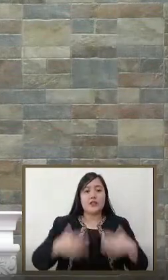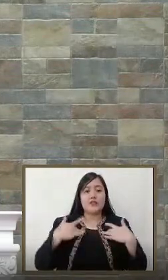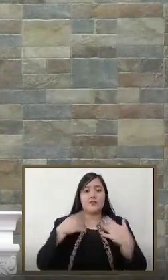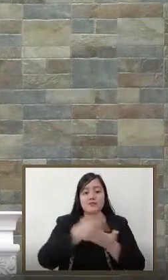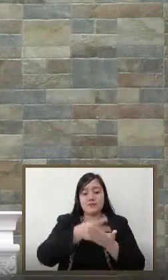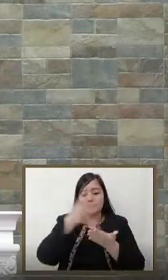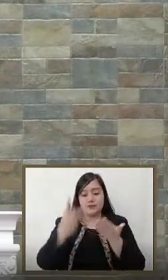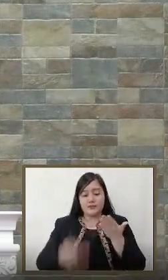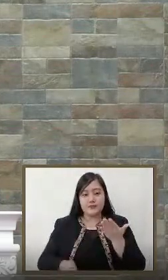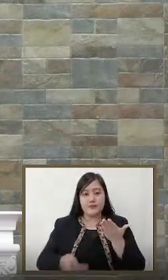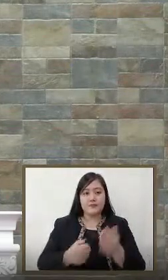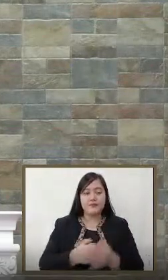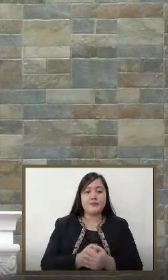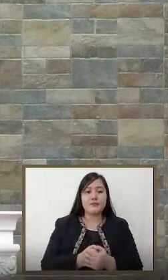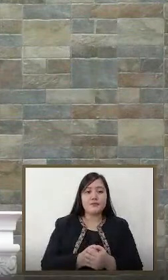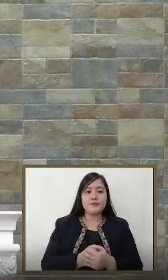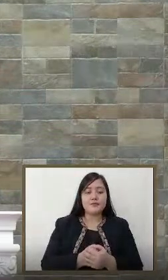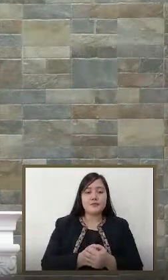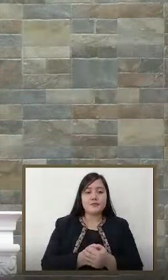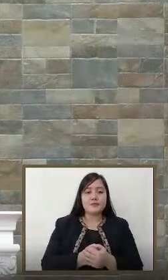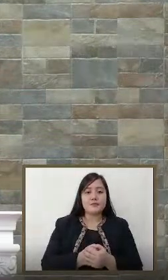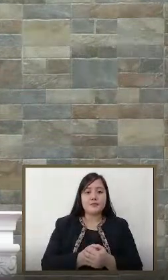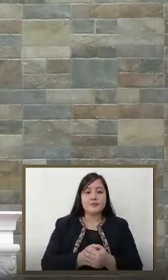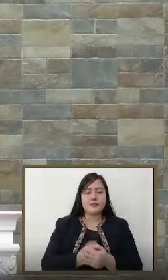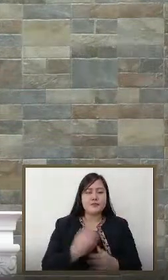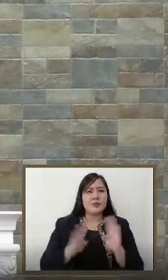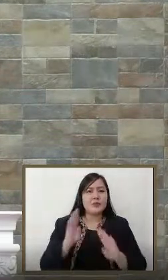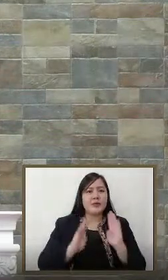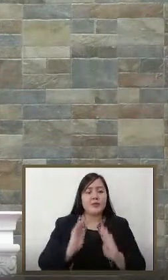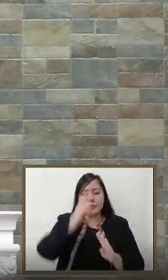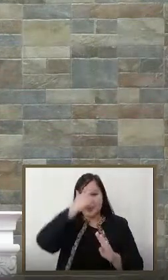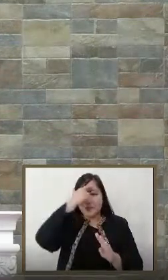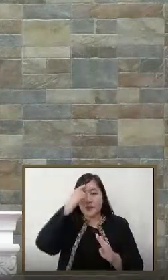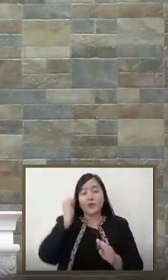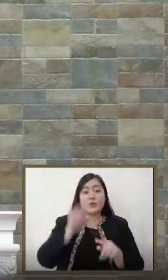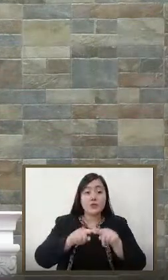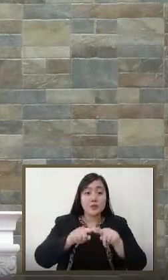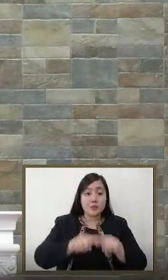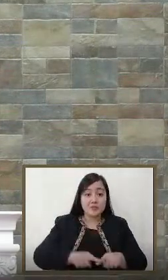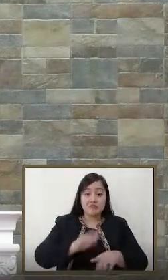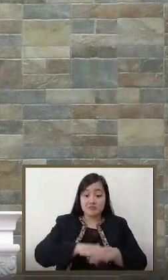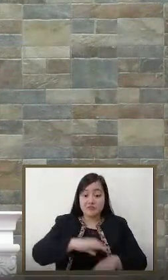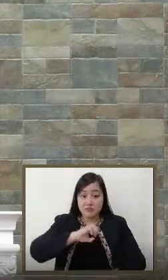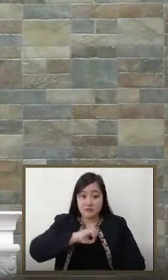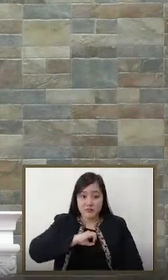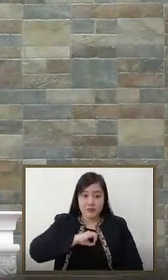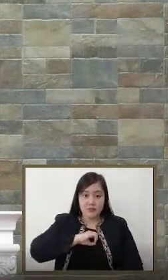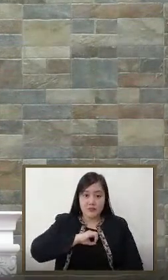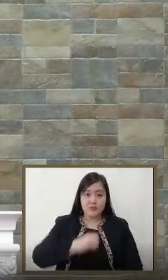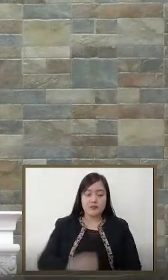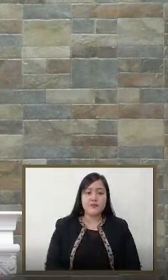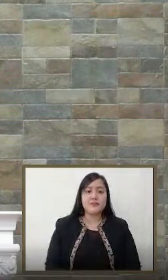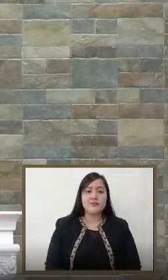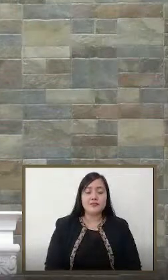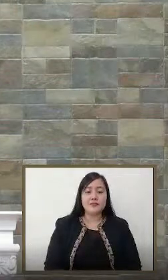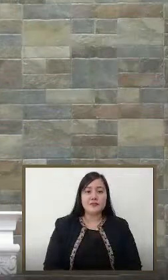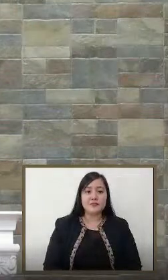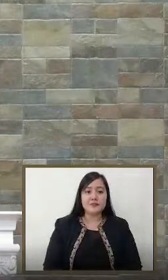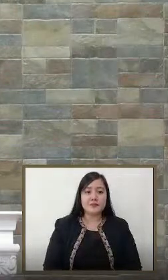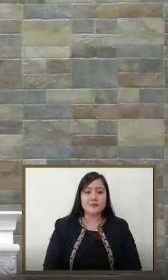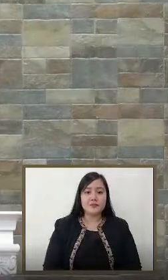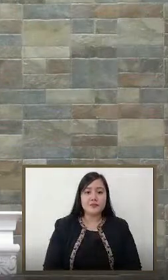You know why the problem is? Yung kanilang pag-rely sa sarili nila. But very clear,